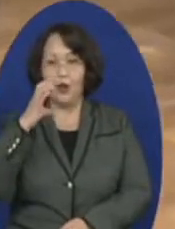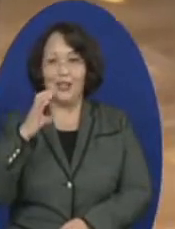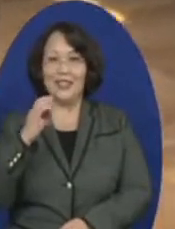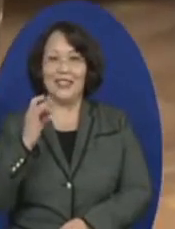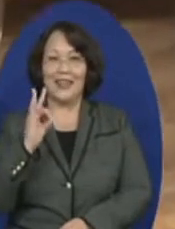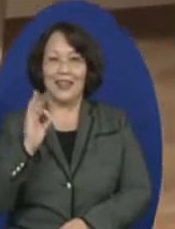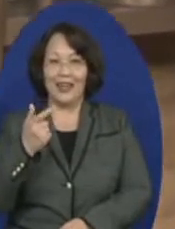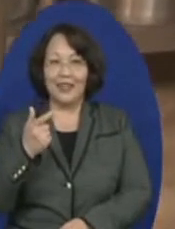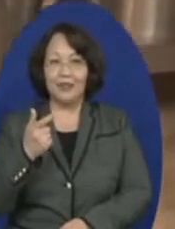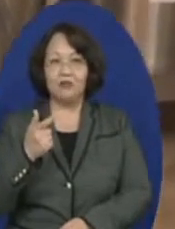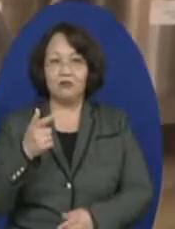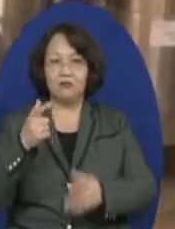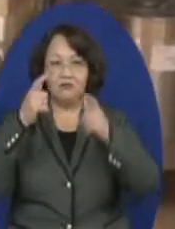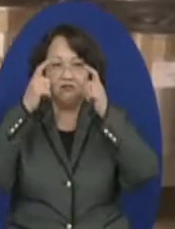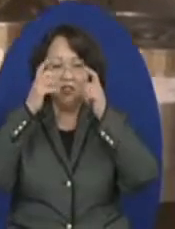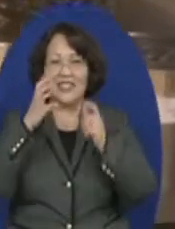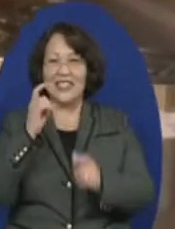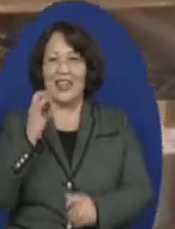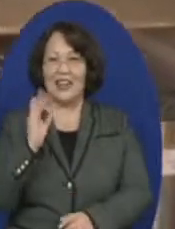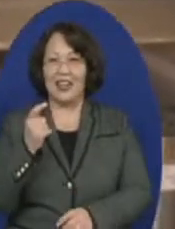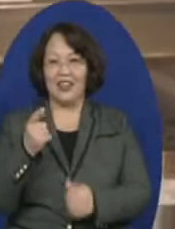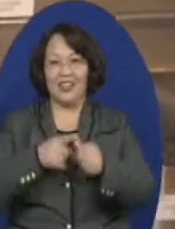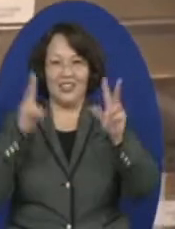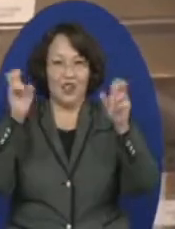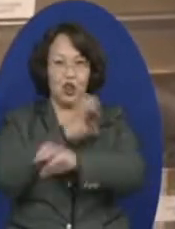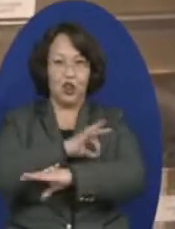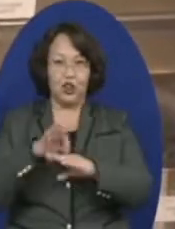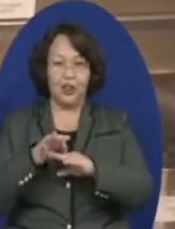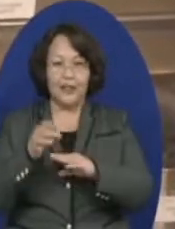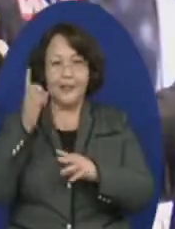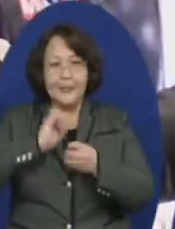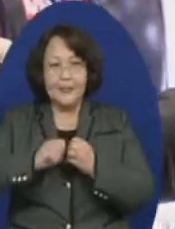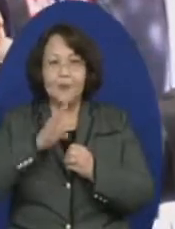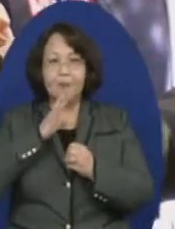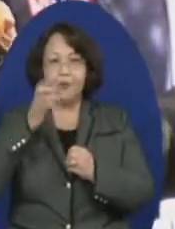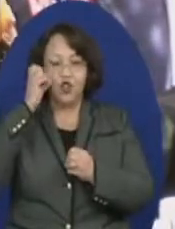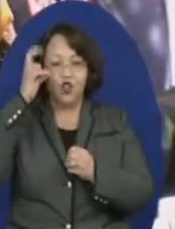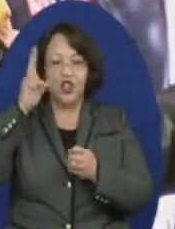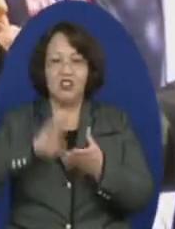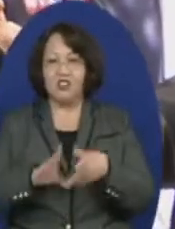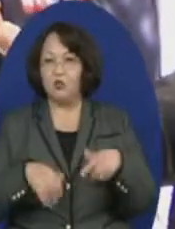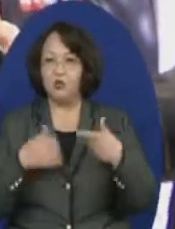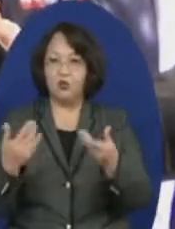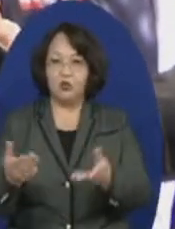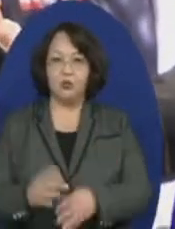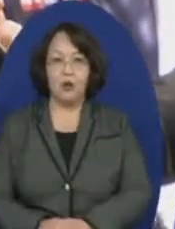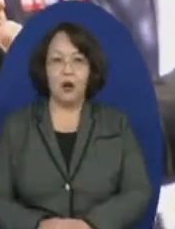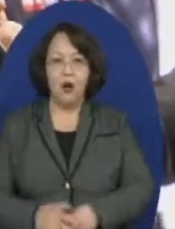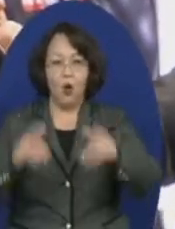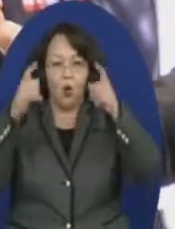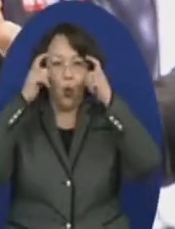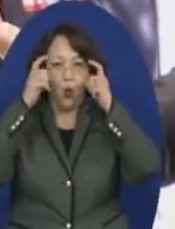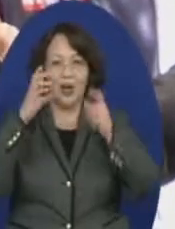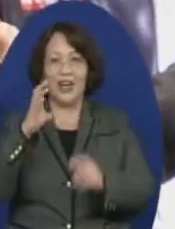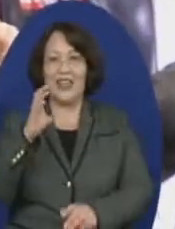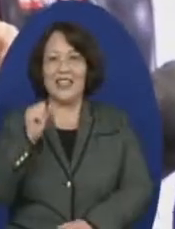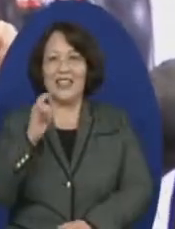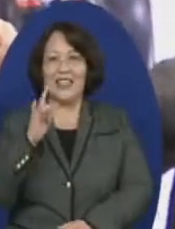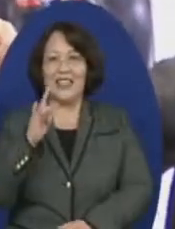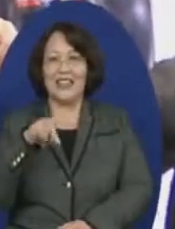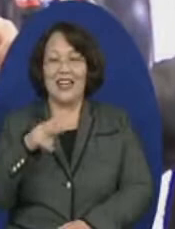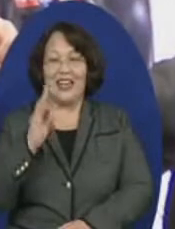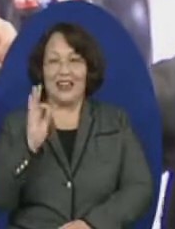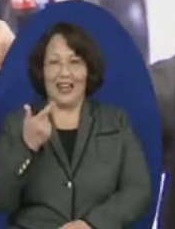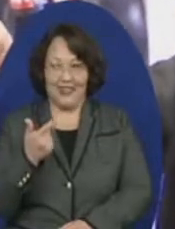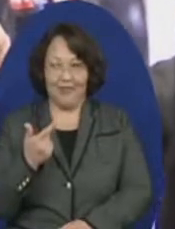төслийг хэрэгжүүлэхээр төлөвлөсөн гэдгээ ерөнхийлөгчтэй уулзгоо ирээ онцлсан юм. Сарлаг гэдэг амтны одоо онцлог шин чанарыг